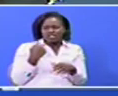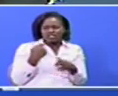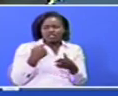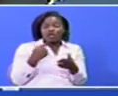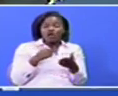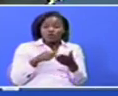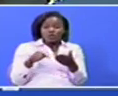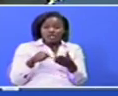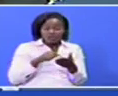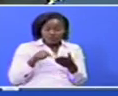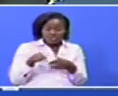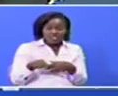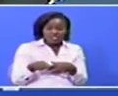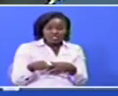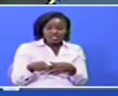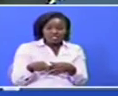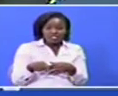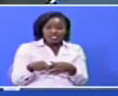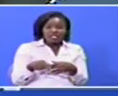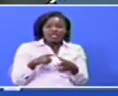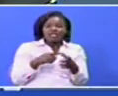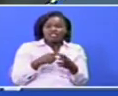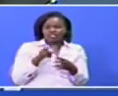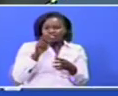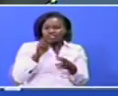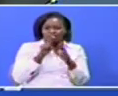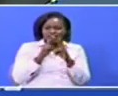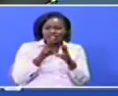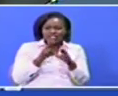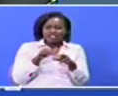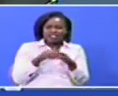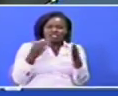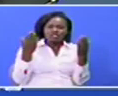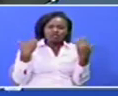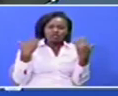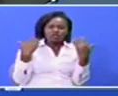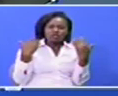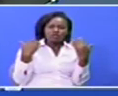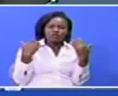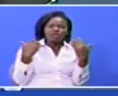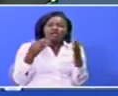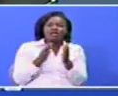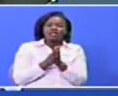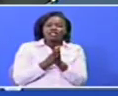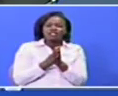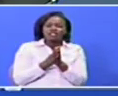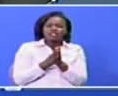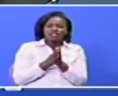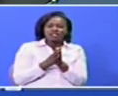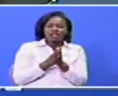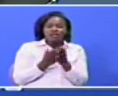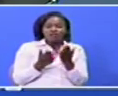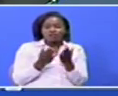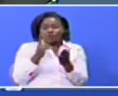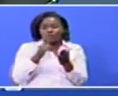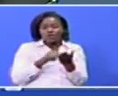hii, na tayari chanza kuwa na matokeo yakiwa sehemu za Meru zimepata mvua kubwa. Na kufikia leo katika kipindi cha juma moja